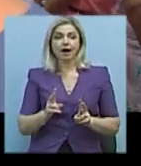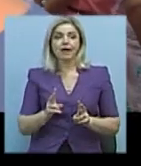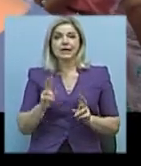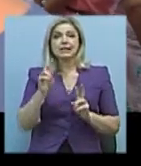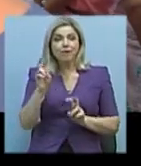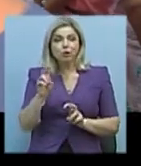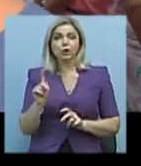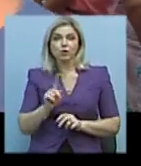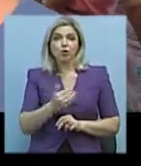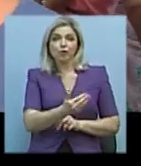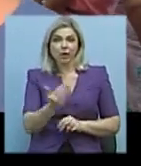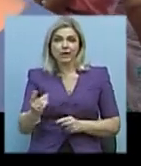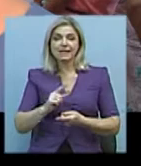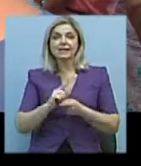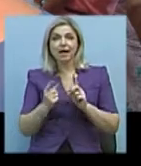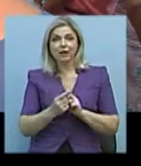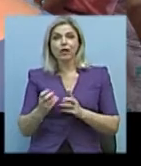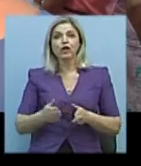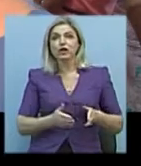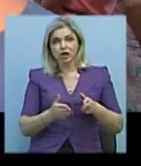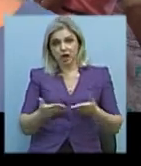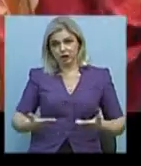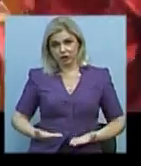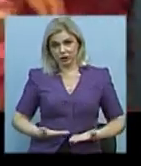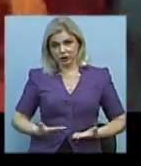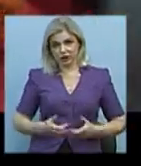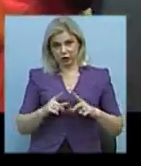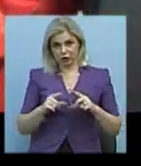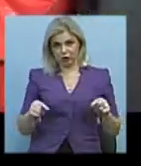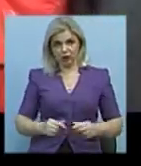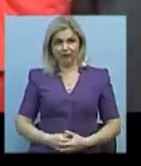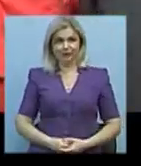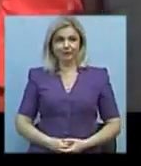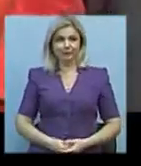вони вже стають на шлях шкільного життя.